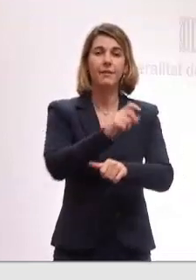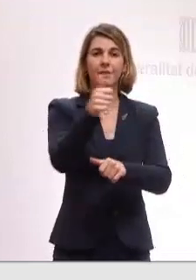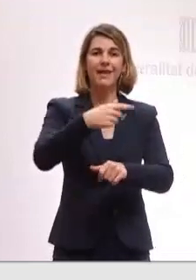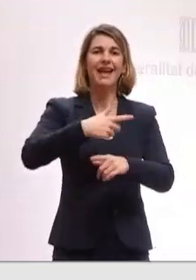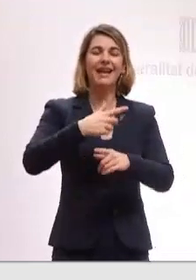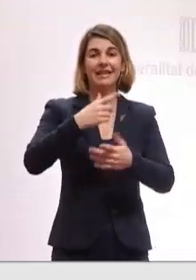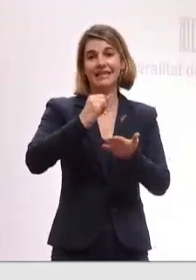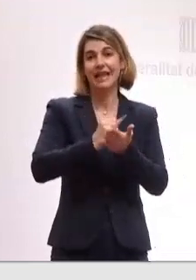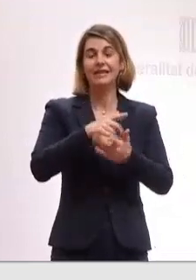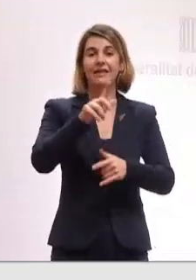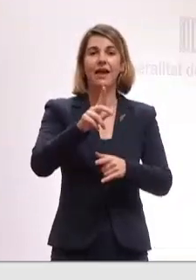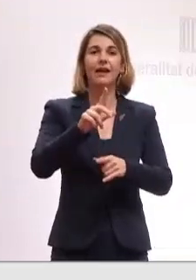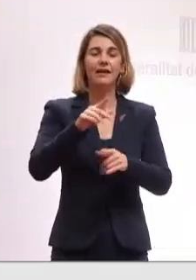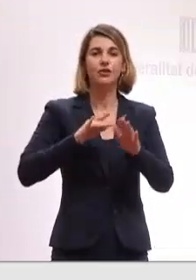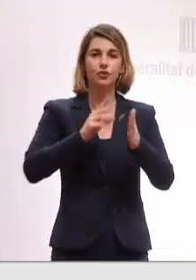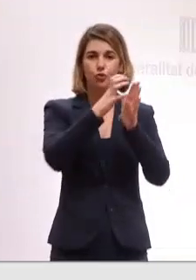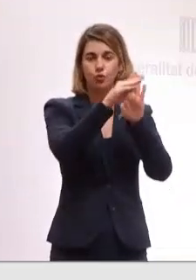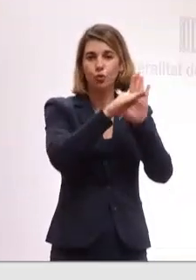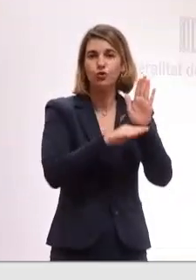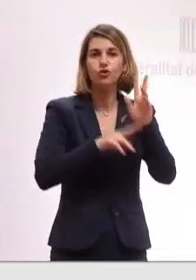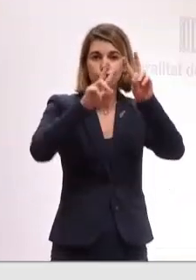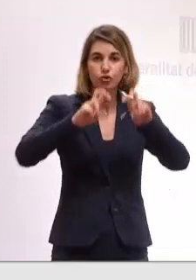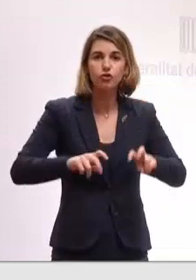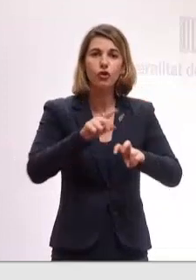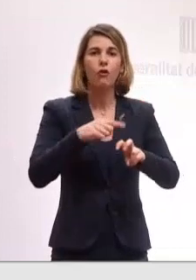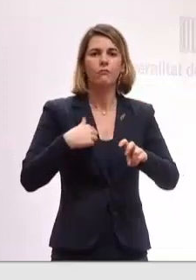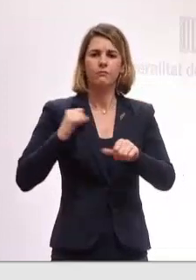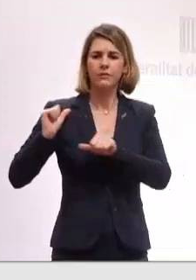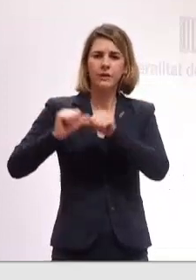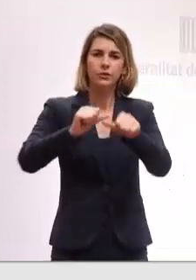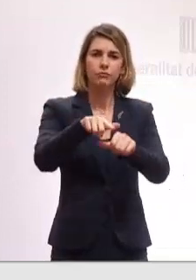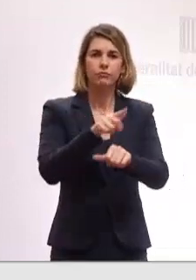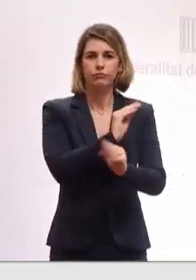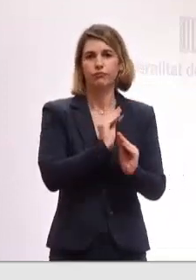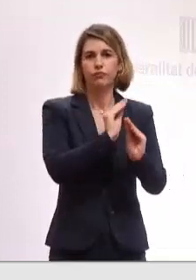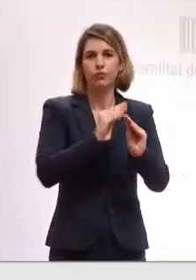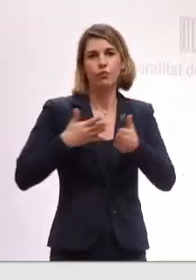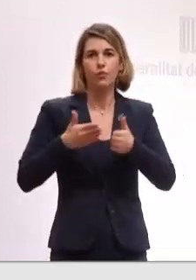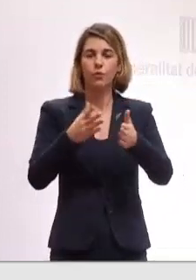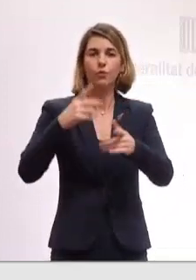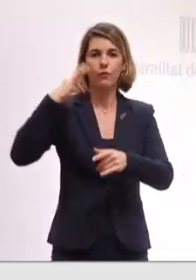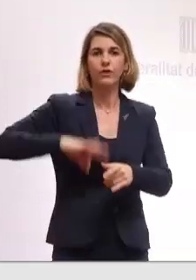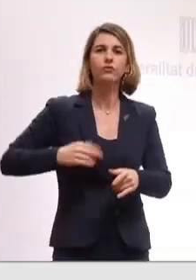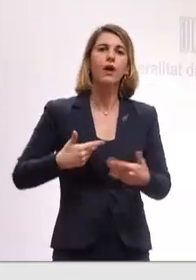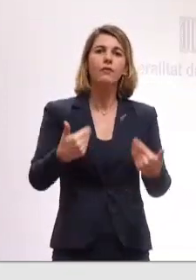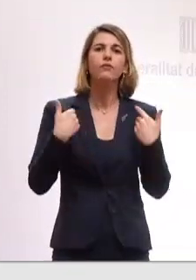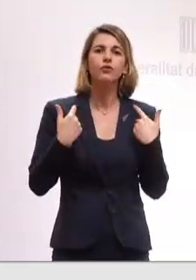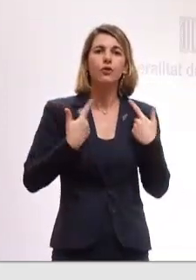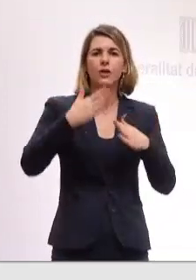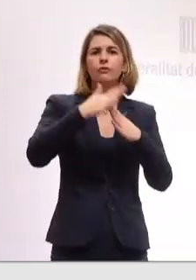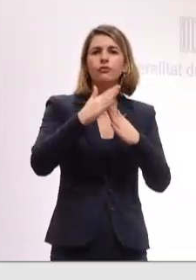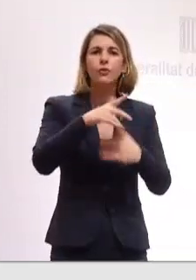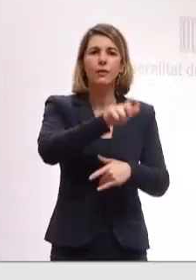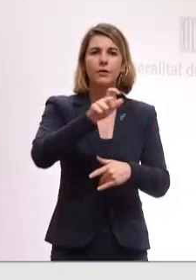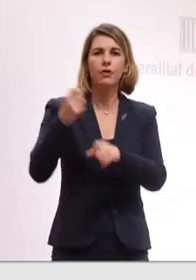i instrucció 1 de Gavà. En la seva dilatada trajectòria professional ha exercit funcions de tutoria de molts funcionaris